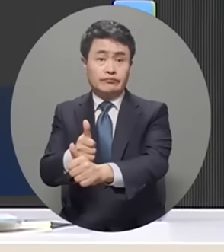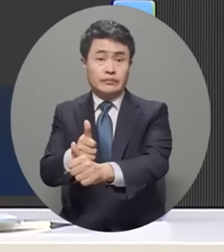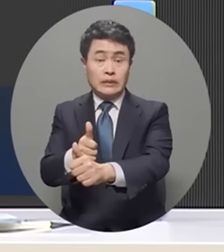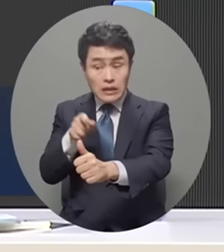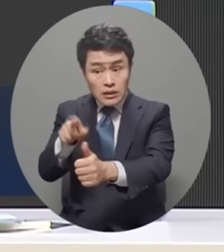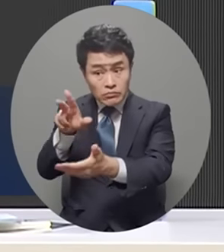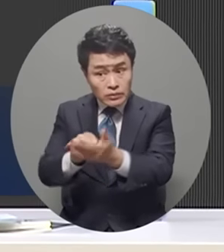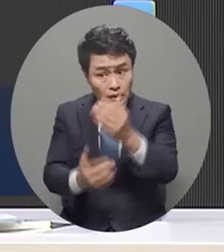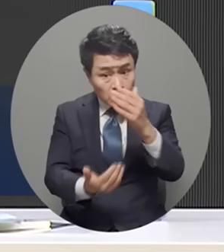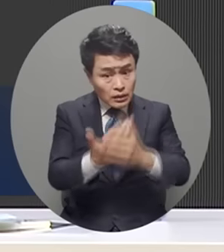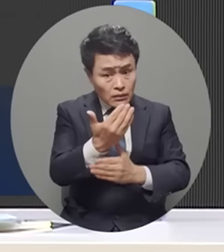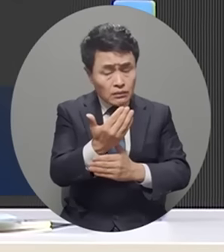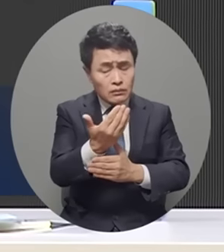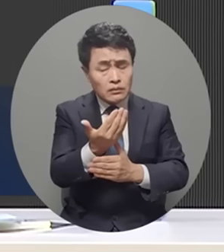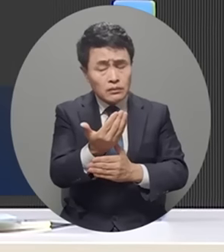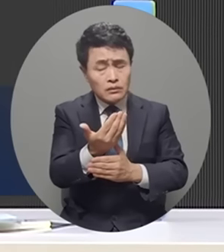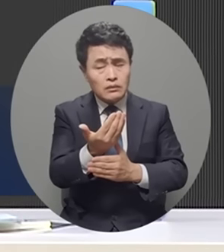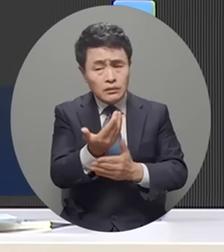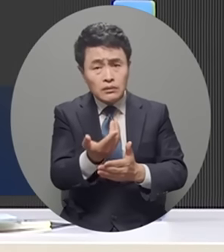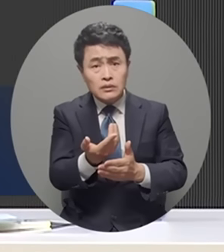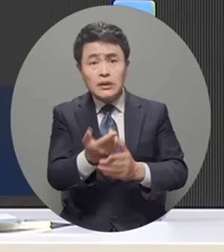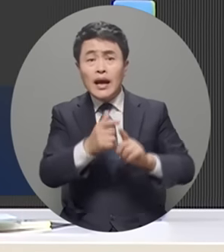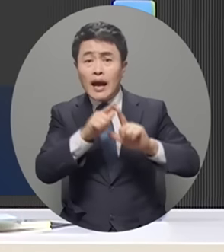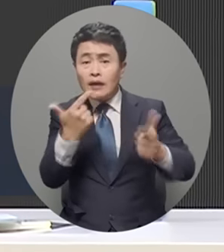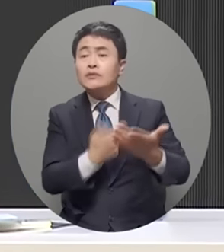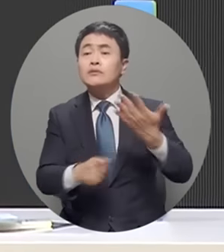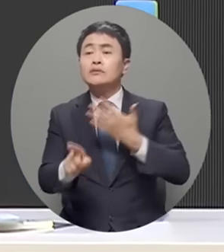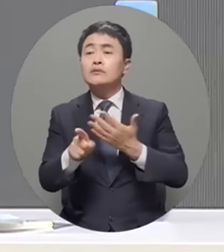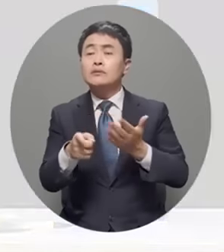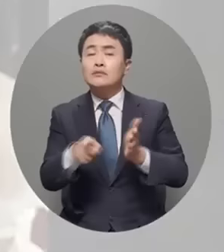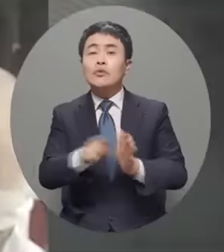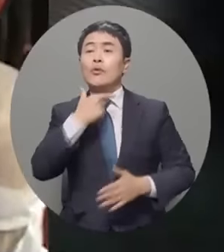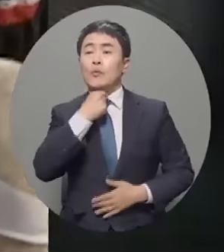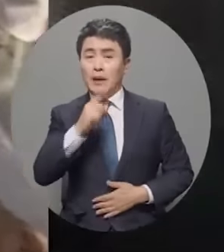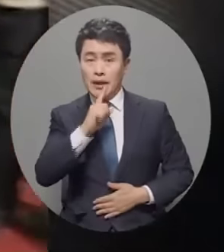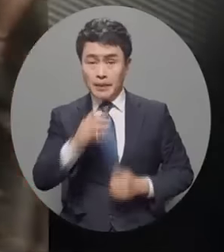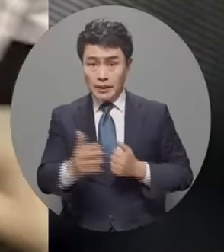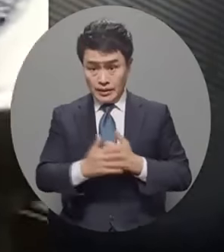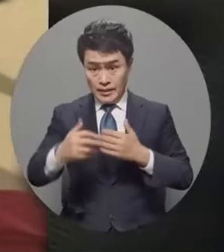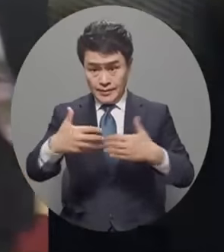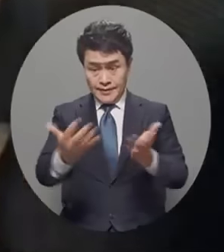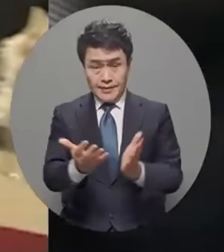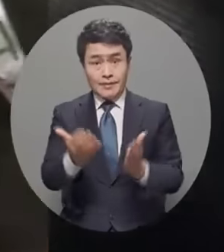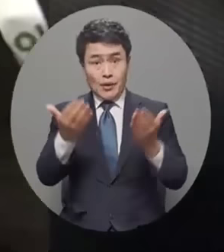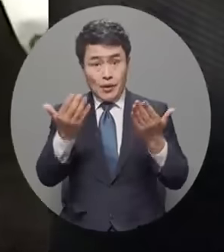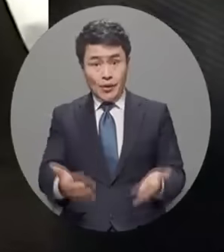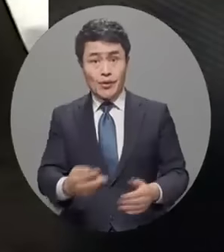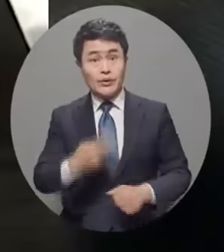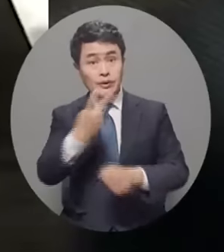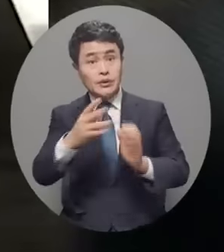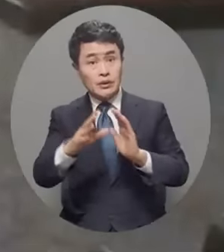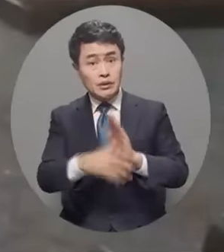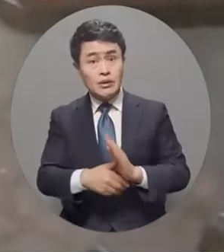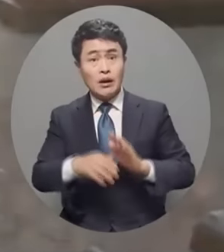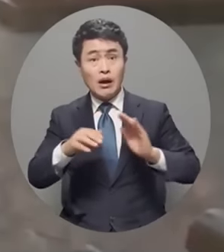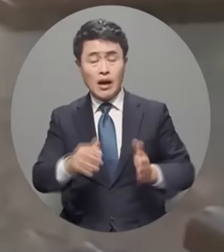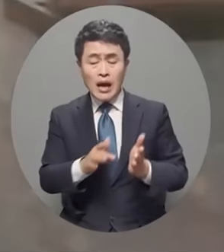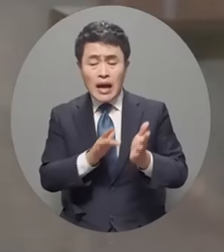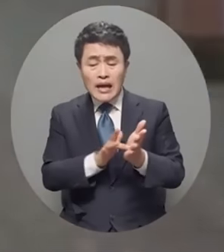사태가 이뤄지지 않기를 바라며 의사들의 집단 행동은 2000년 의약분업